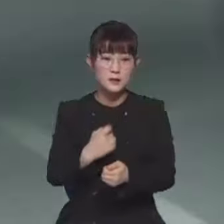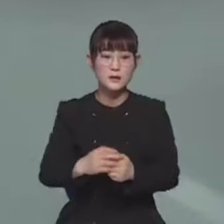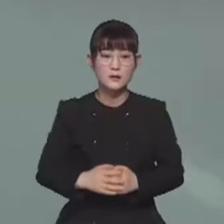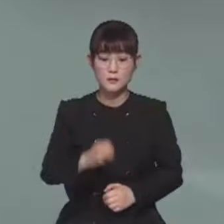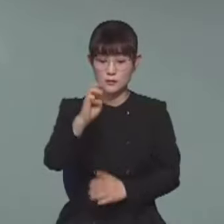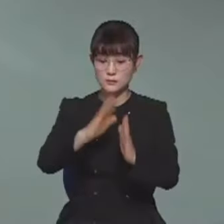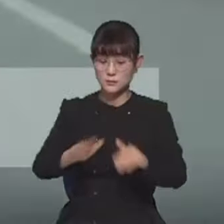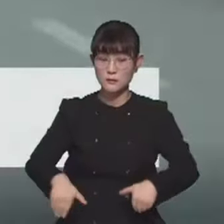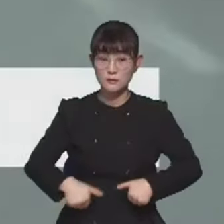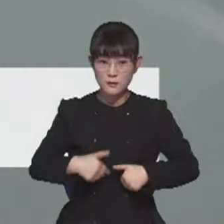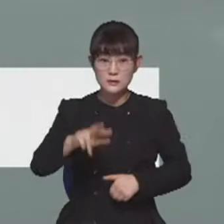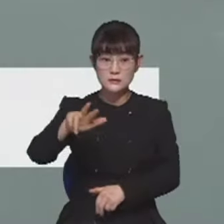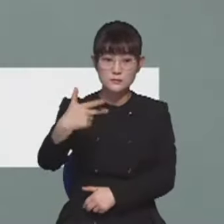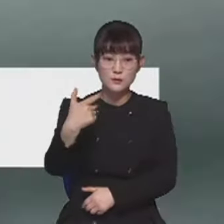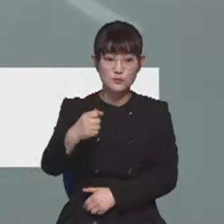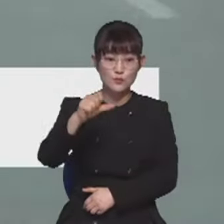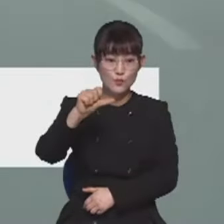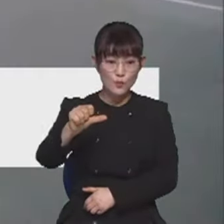광주전남의